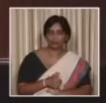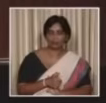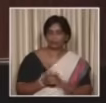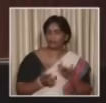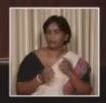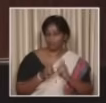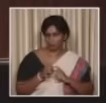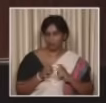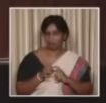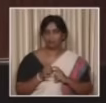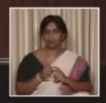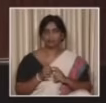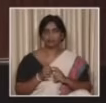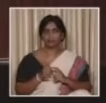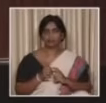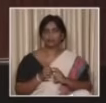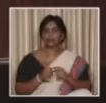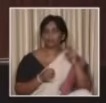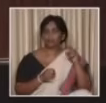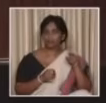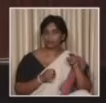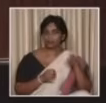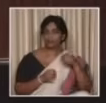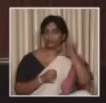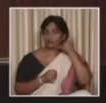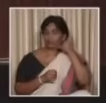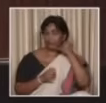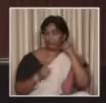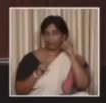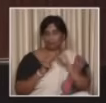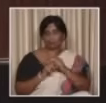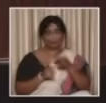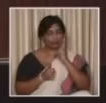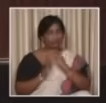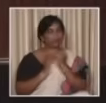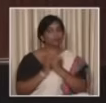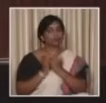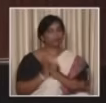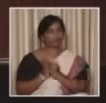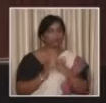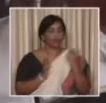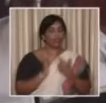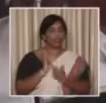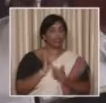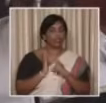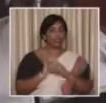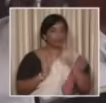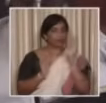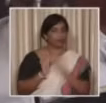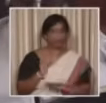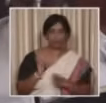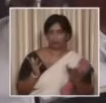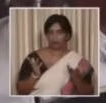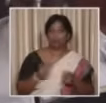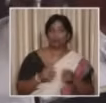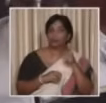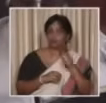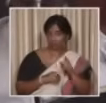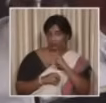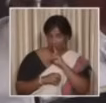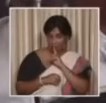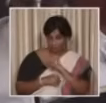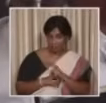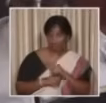මොකද ක්‍රියාල මන්තුමා එතුමා මේ දුරකථන ගැන කතා කිව්වා ස්ථාවර නියෝග වල නවීන තාක්ෂණය බැහැර කළා නැහැ අනිත් එක එතුමා